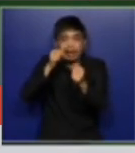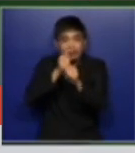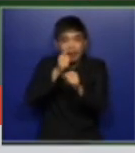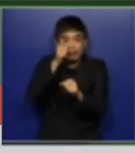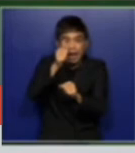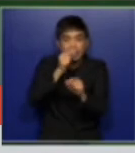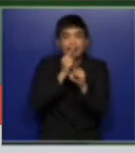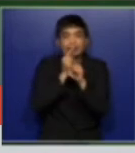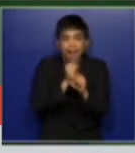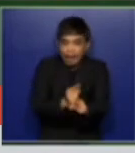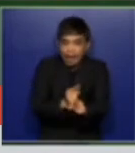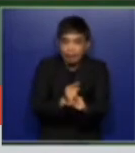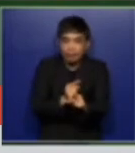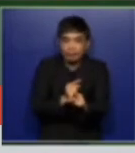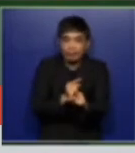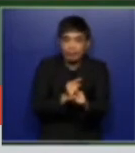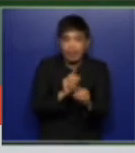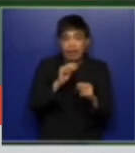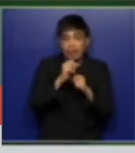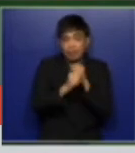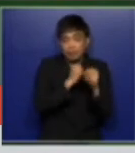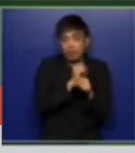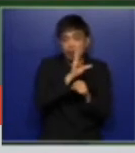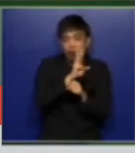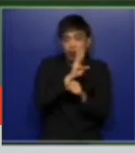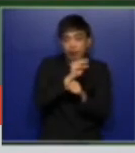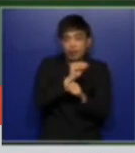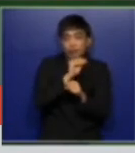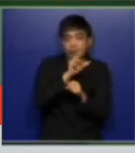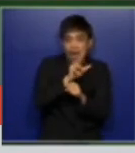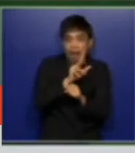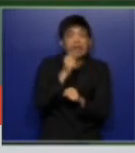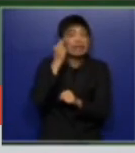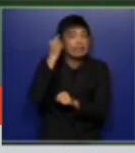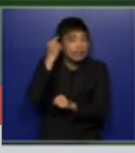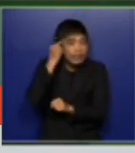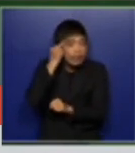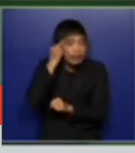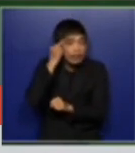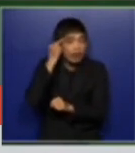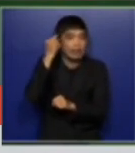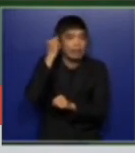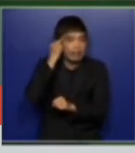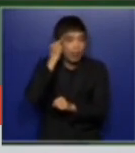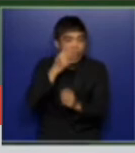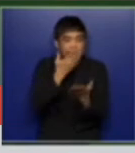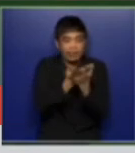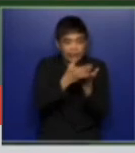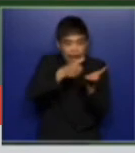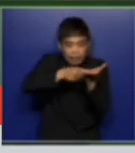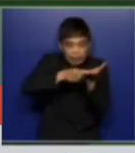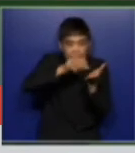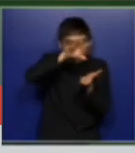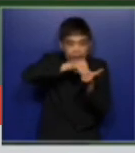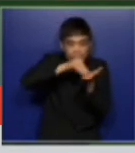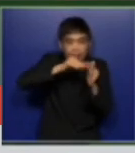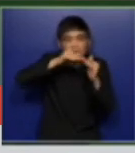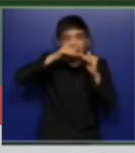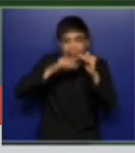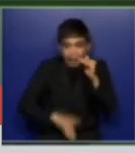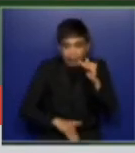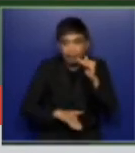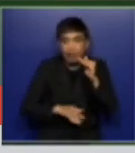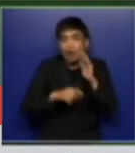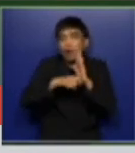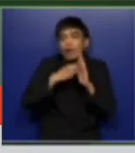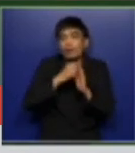ปี62 2563ท่านประธานครับคาดว่าจะมีการจัดเก็บรายได้ต่ำกว่าประมาณการเนื่องจากปั